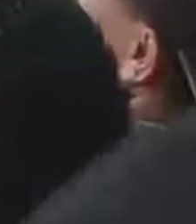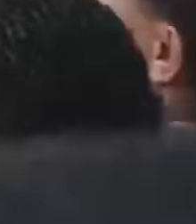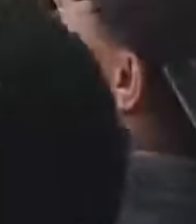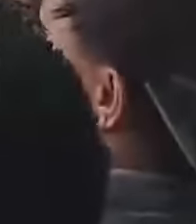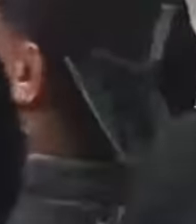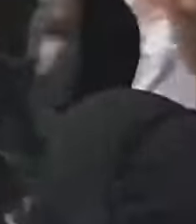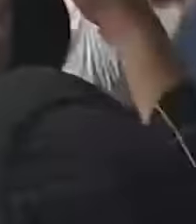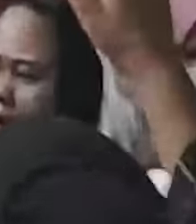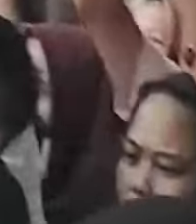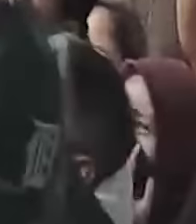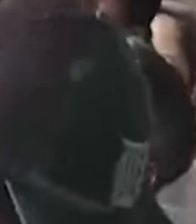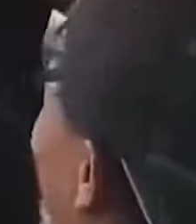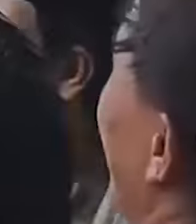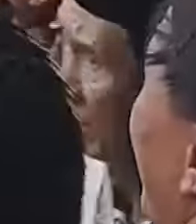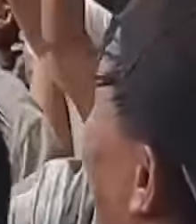Timur, Sulawesi Utara.